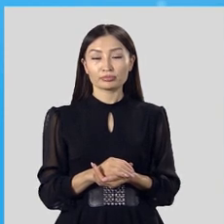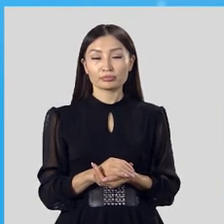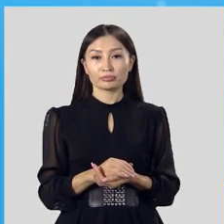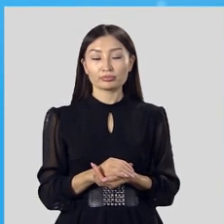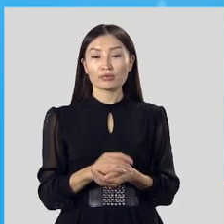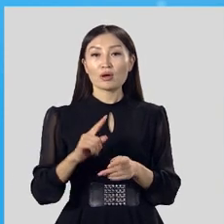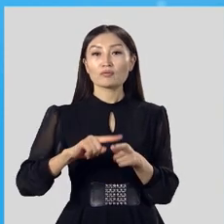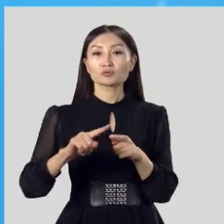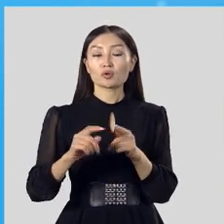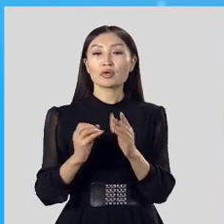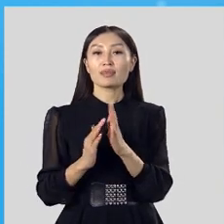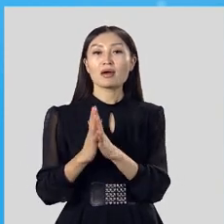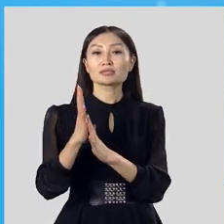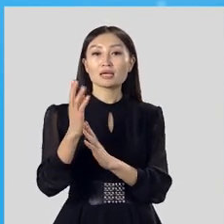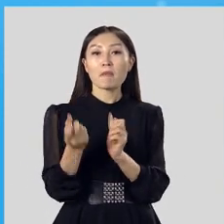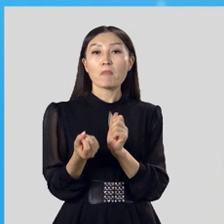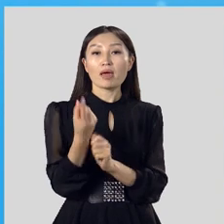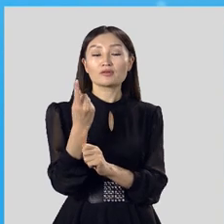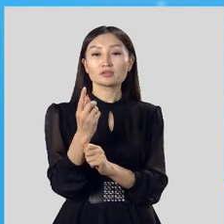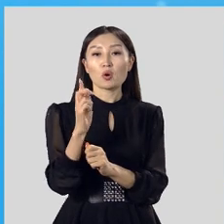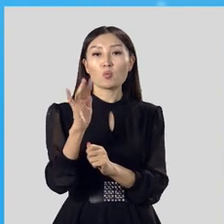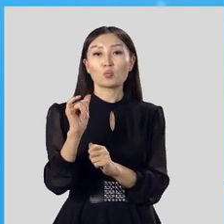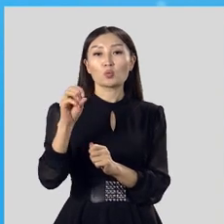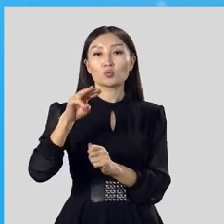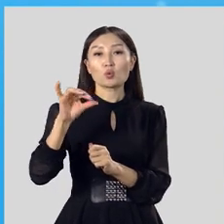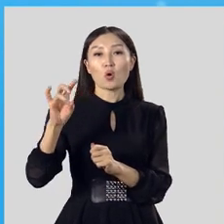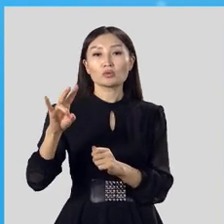А вскоре на растениях появляются бутоны.